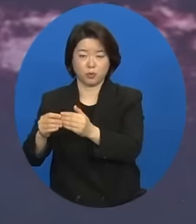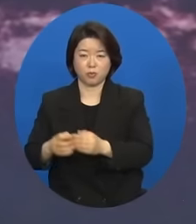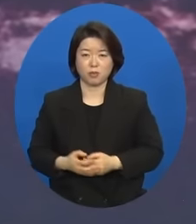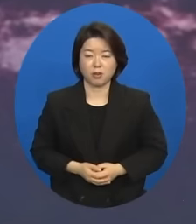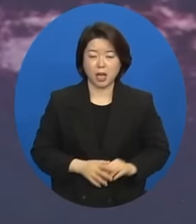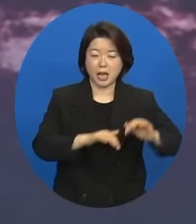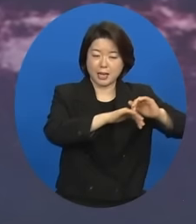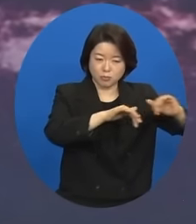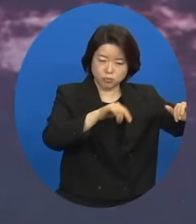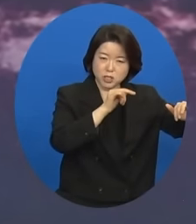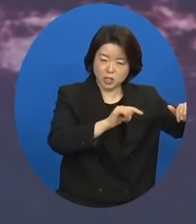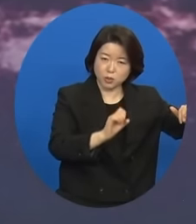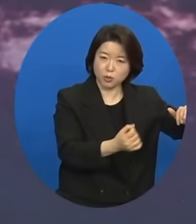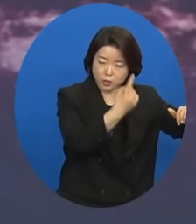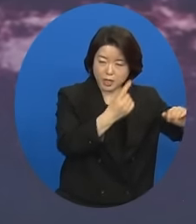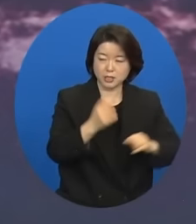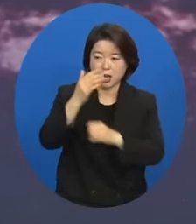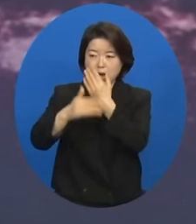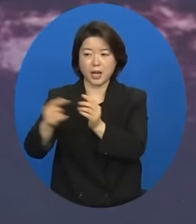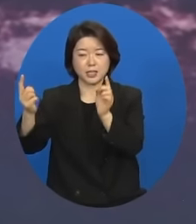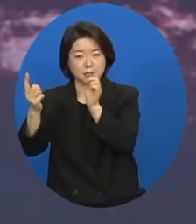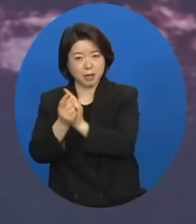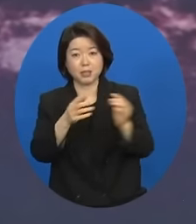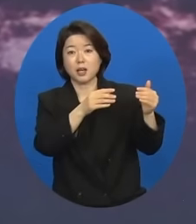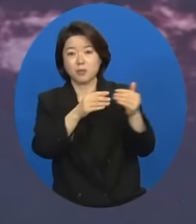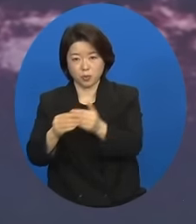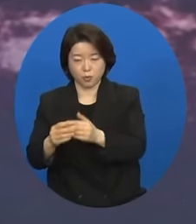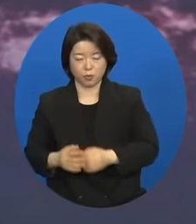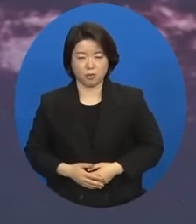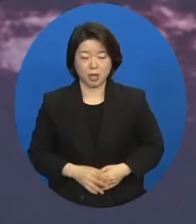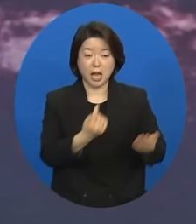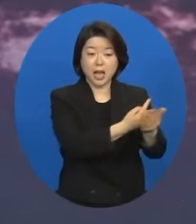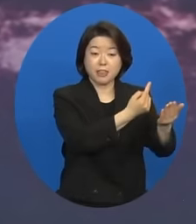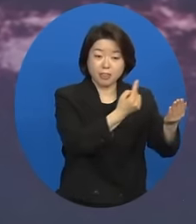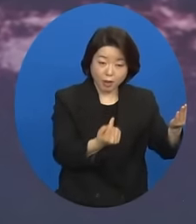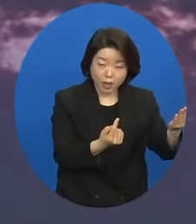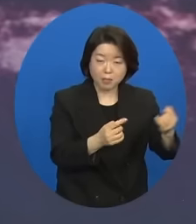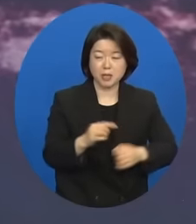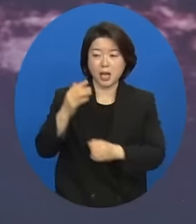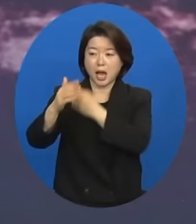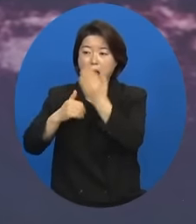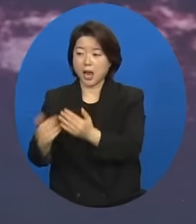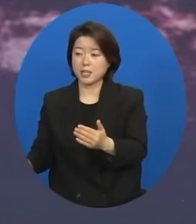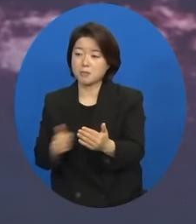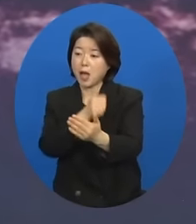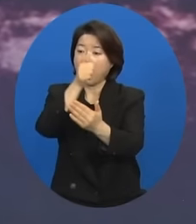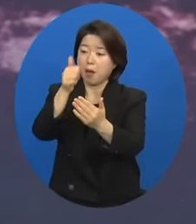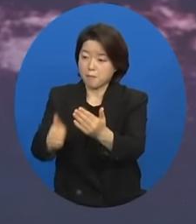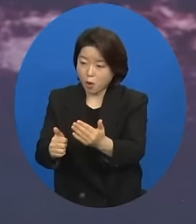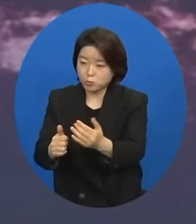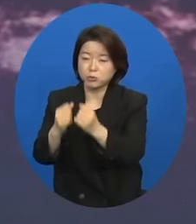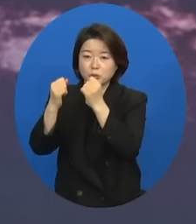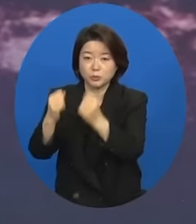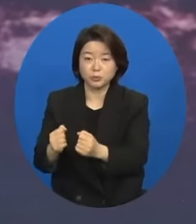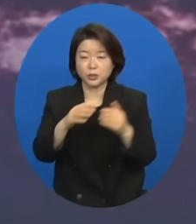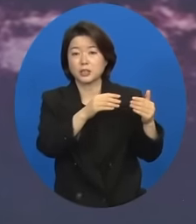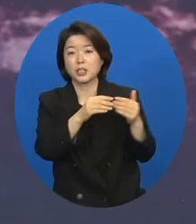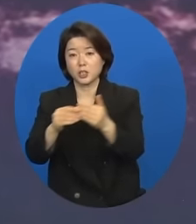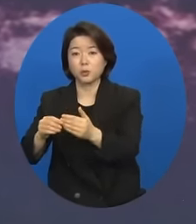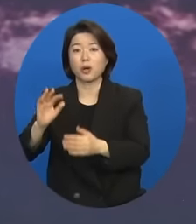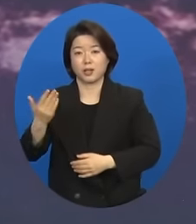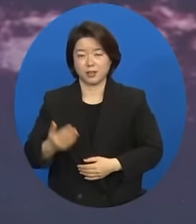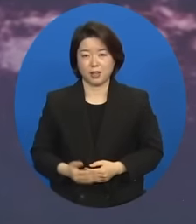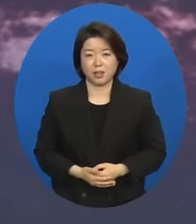하나님과의 만남으로 이끌고 떠남이 하나님 안에 거함 머음 인도한다는 거예요 이것이이